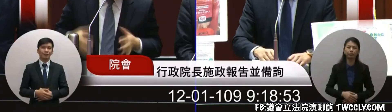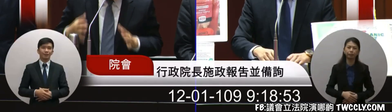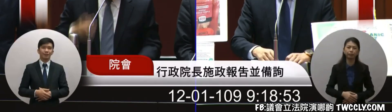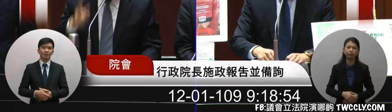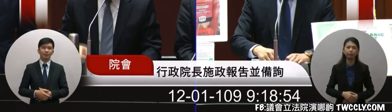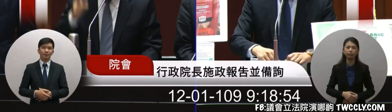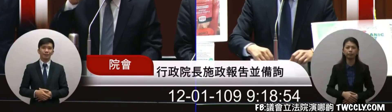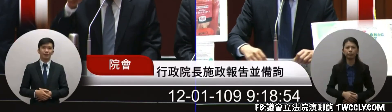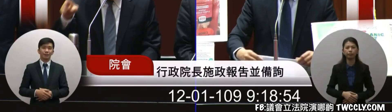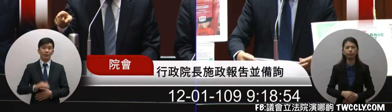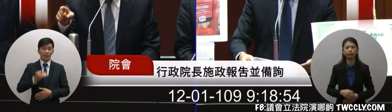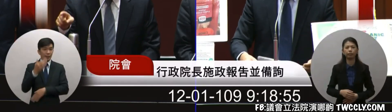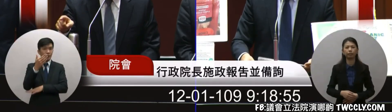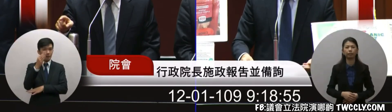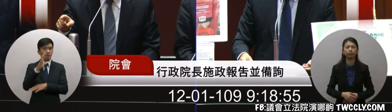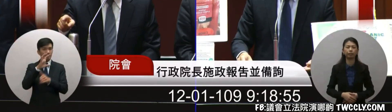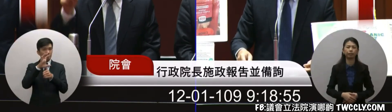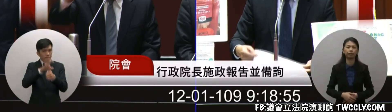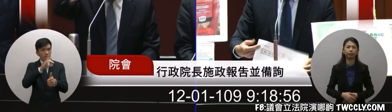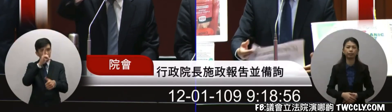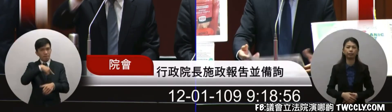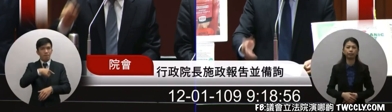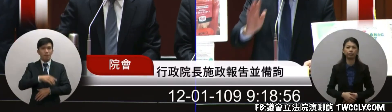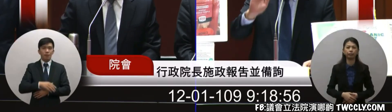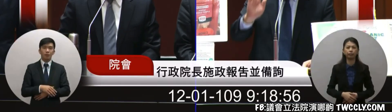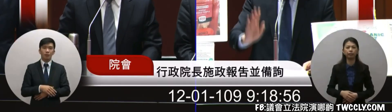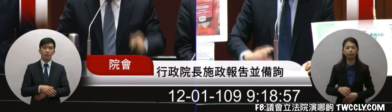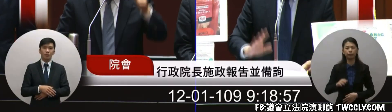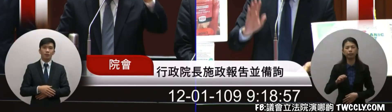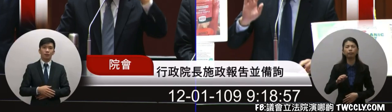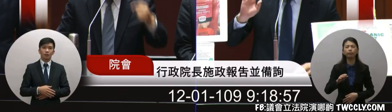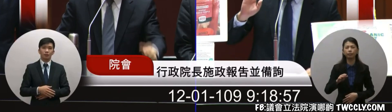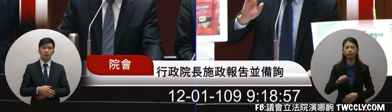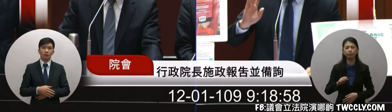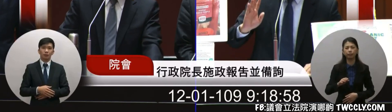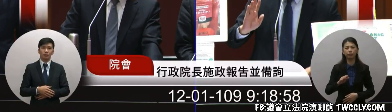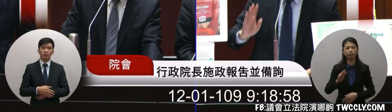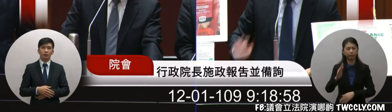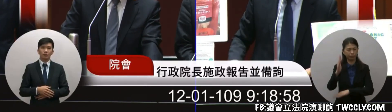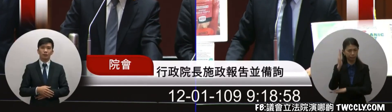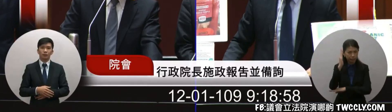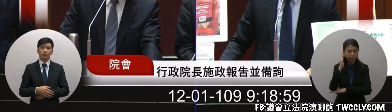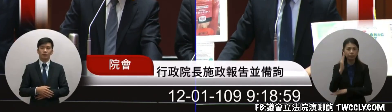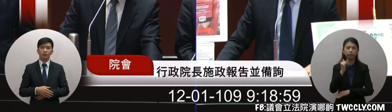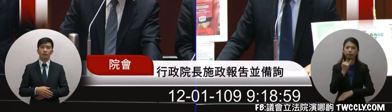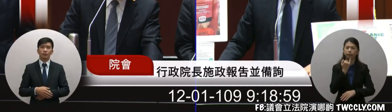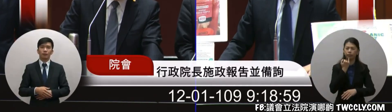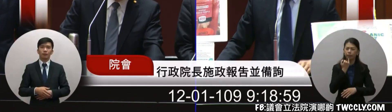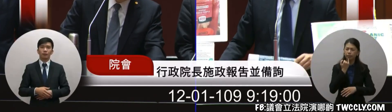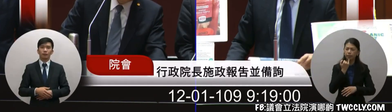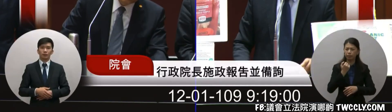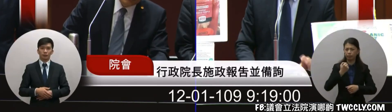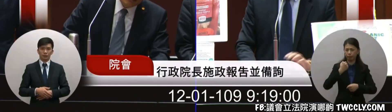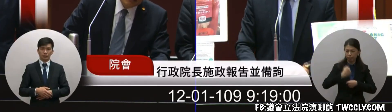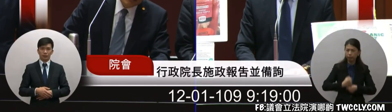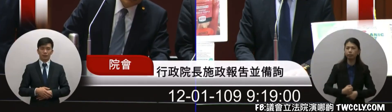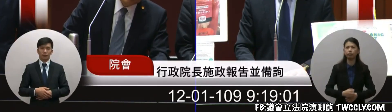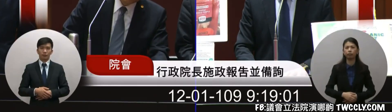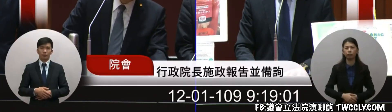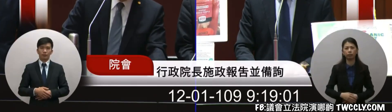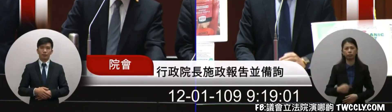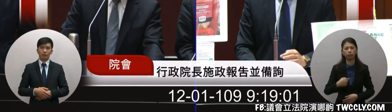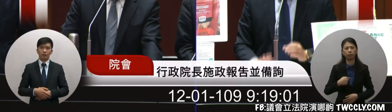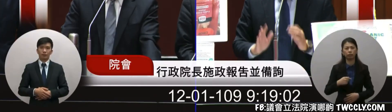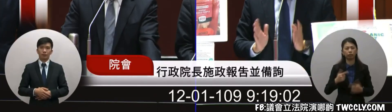齁，因为 但我们不能强制就变成人家就会， 政府是可以做得到一些的齁。其实我觉得说这个